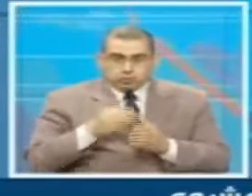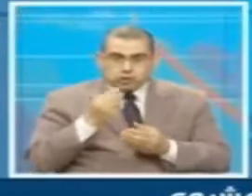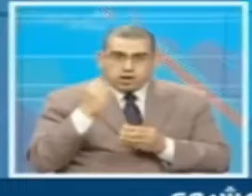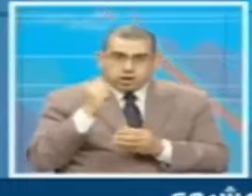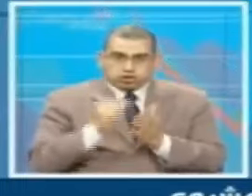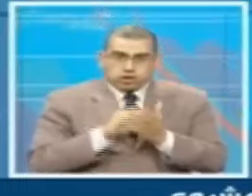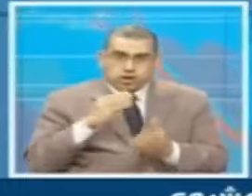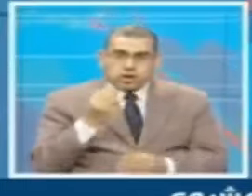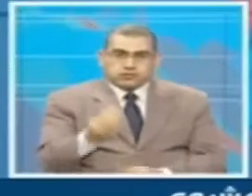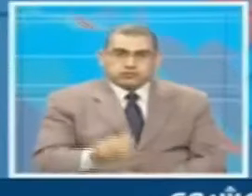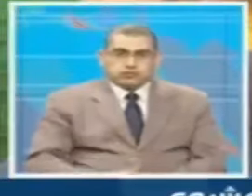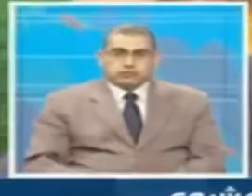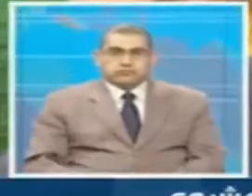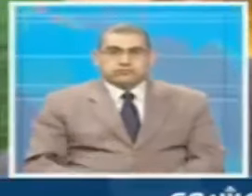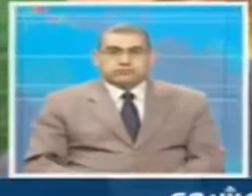القومية.